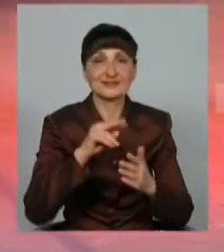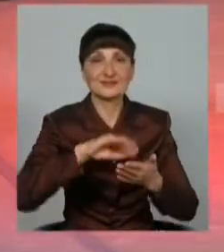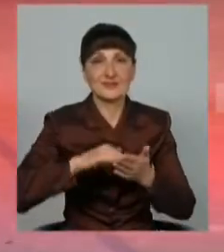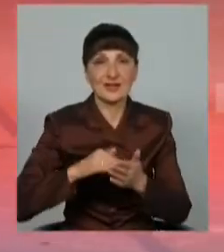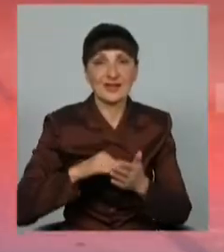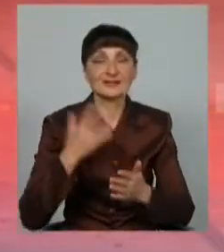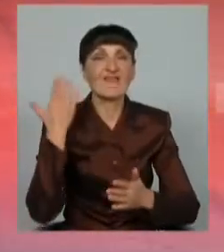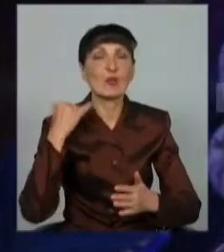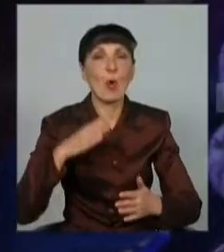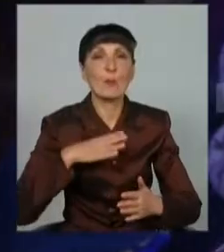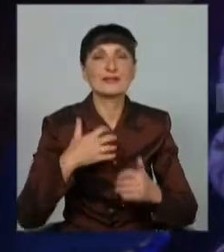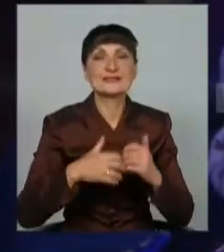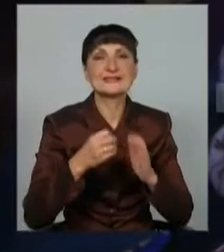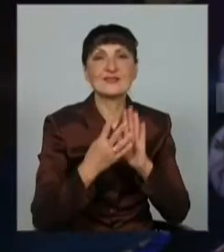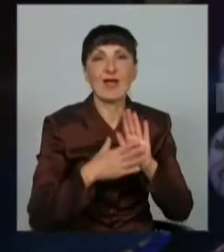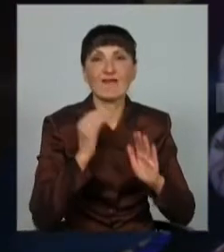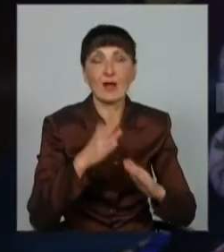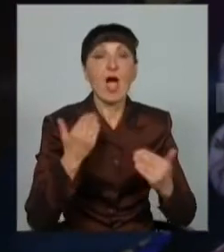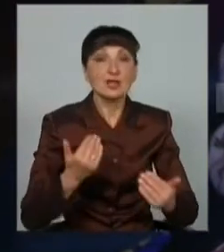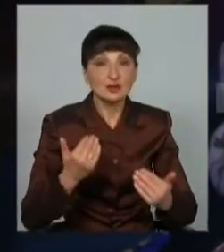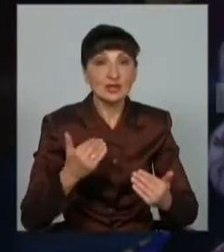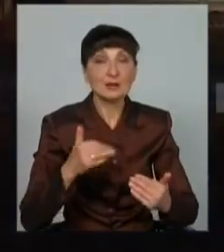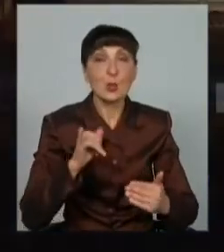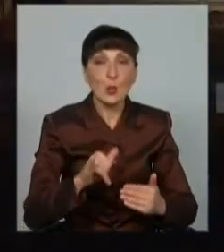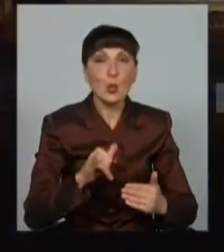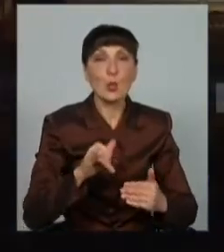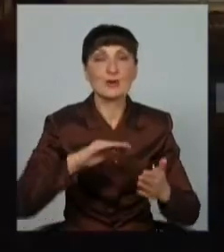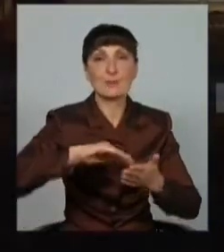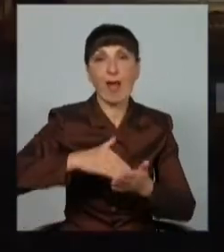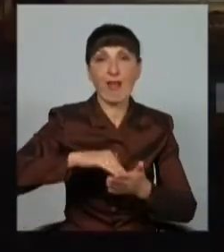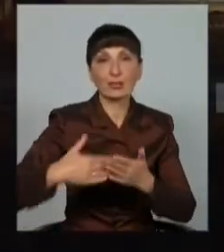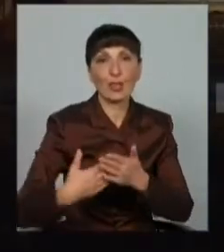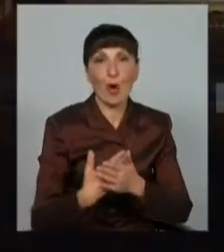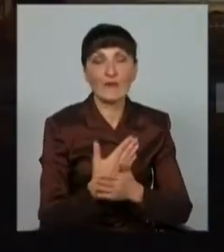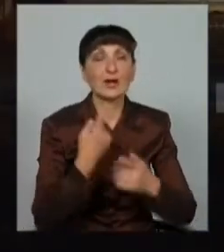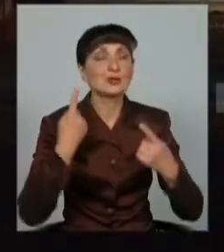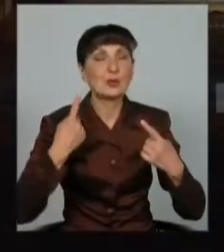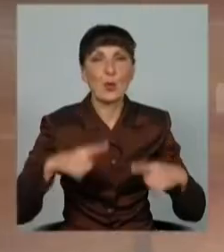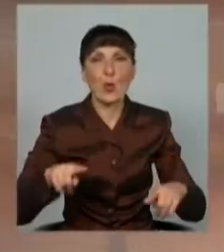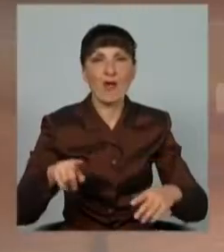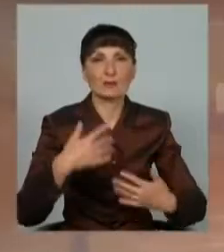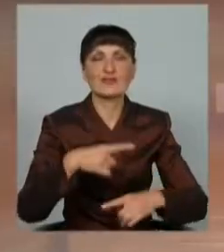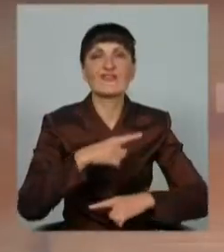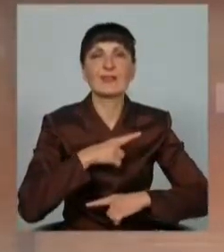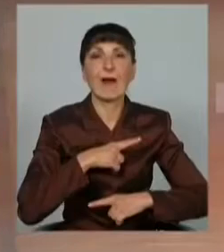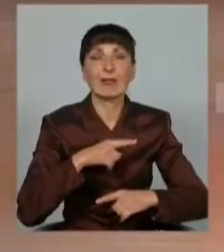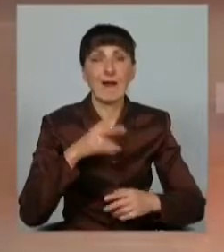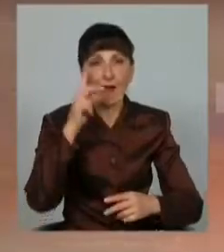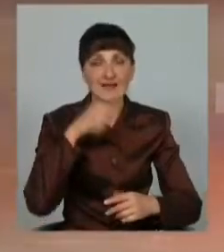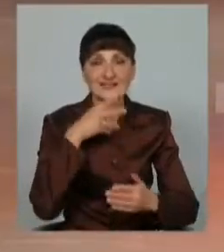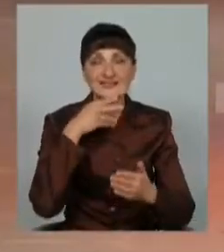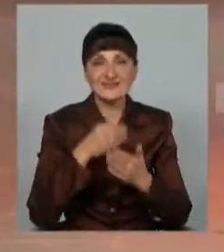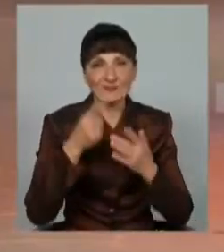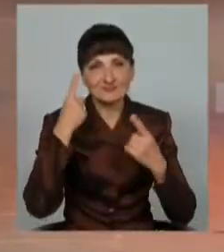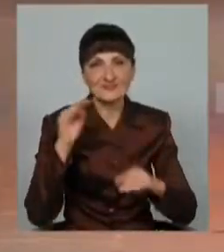середине 19 века. Но на этот раз у эмоциональной и проникновенной драмы совсем иной финал. Чисто казахстанская